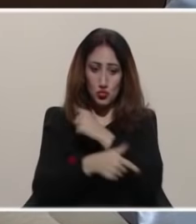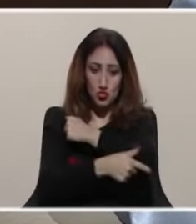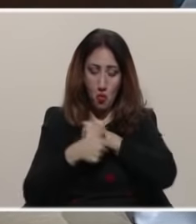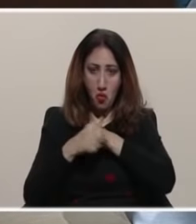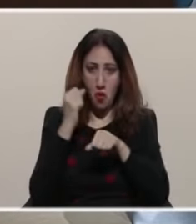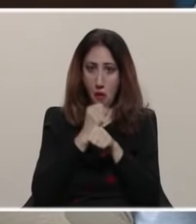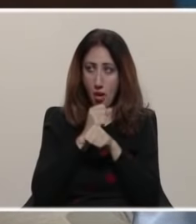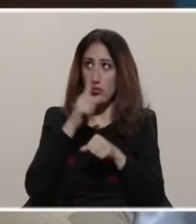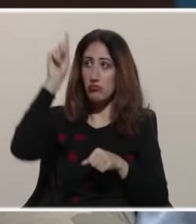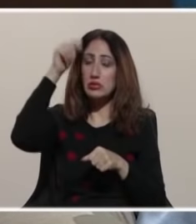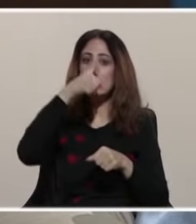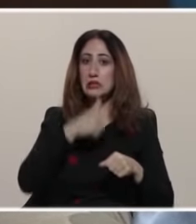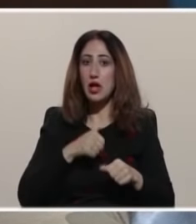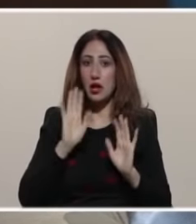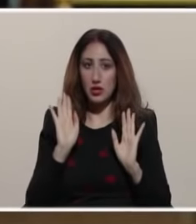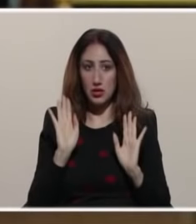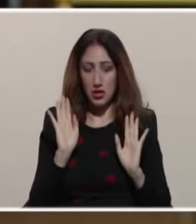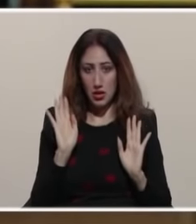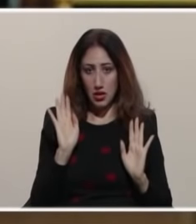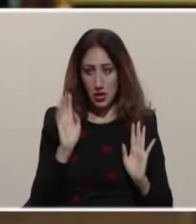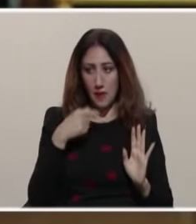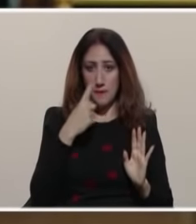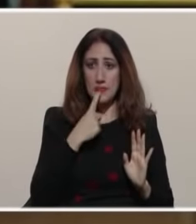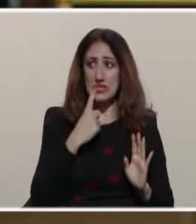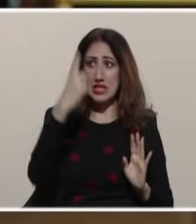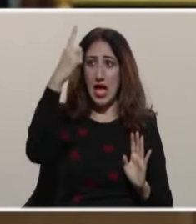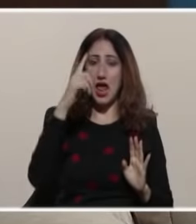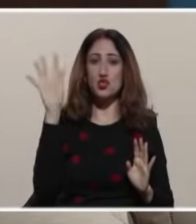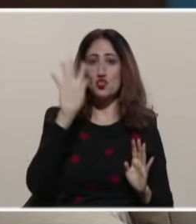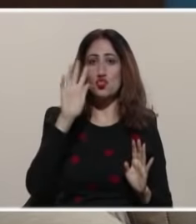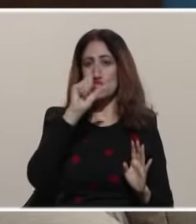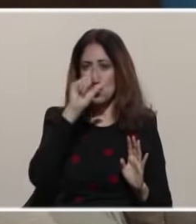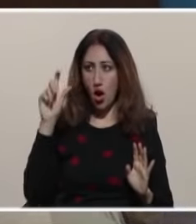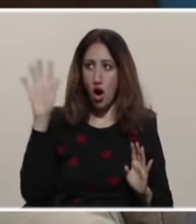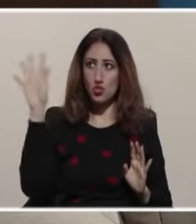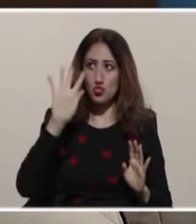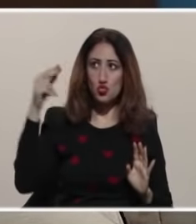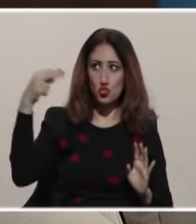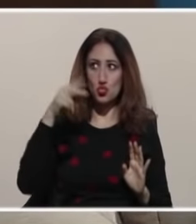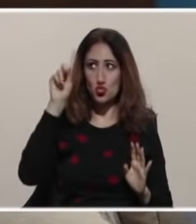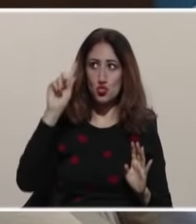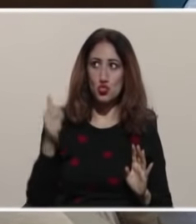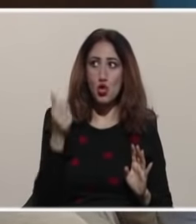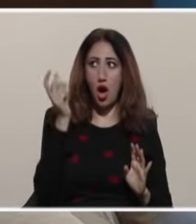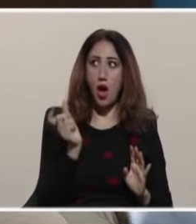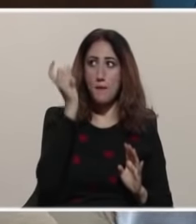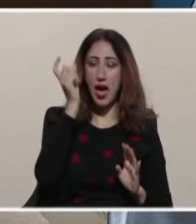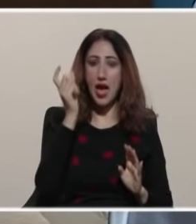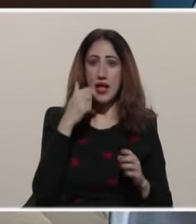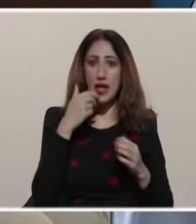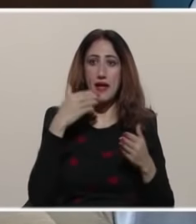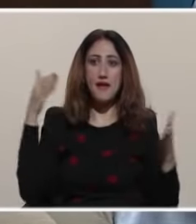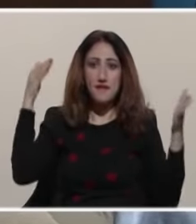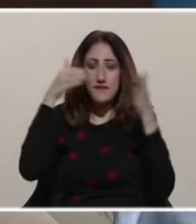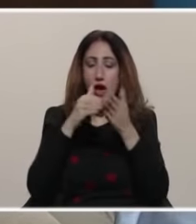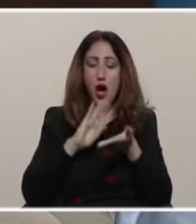ثم نأتي إلى الرفع السنوي اللي في شعبان بقى، اللي في شعبان اللي هو الحساب الختامي. وطبعا مهم جدا أن احنا نعرف